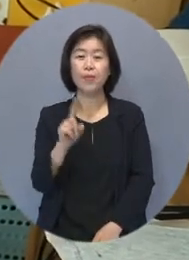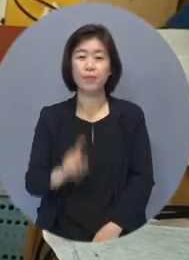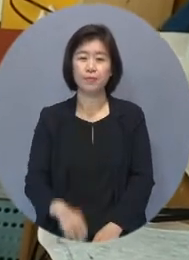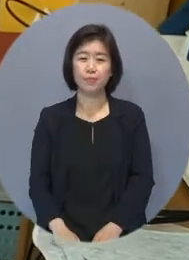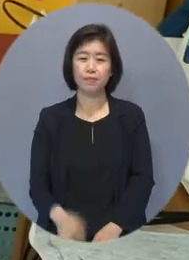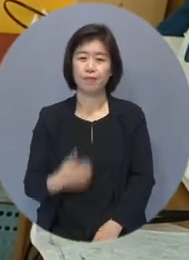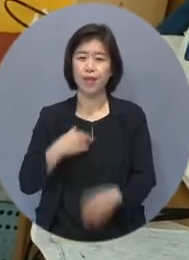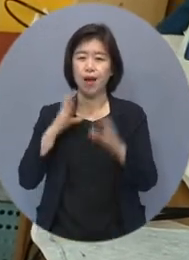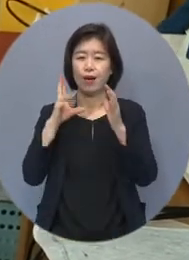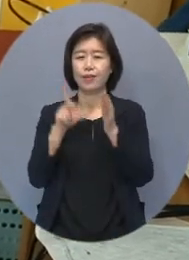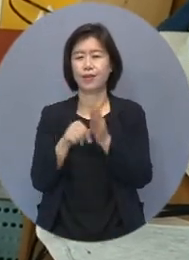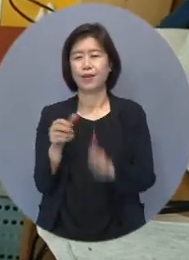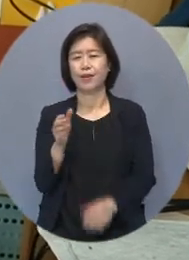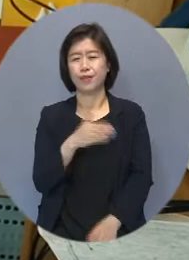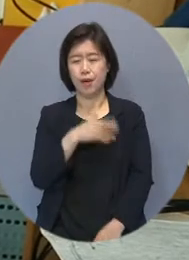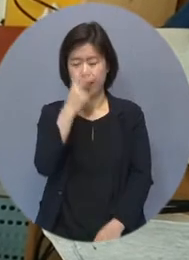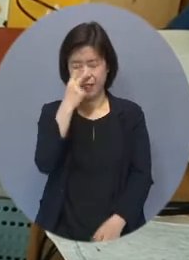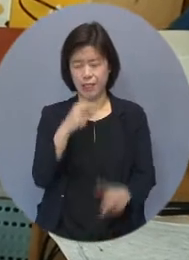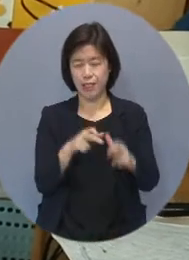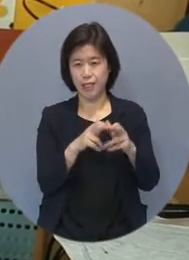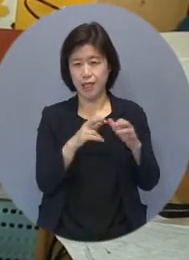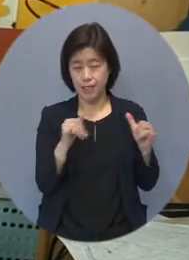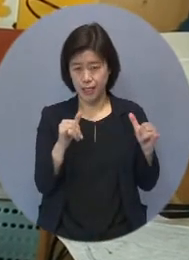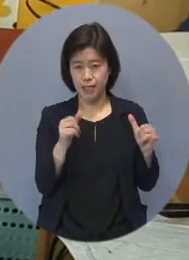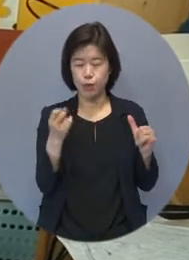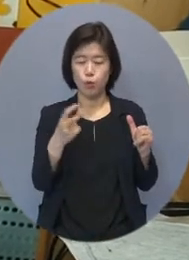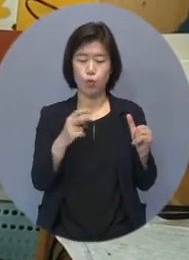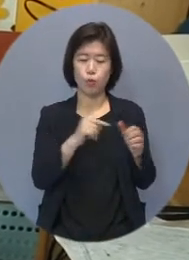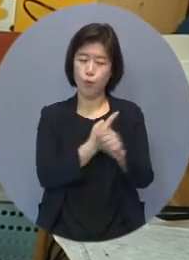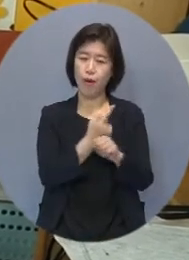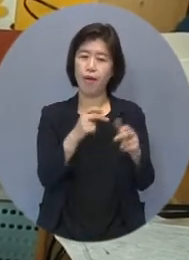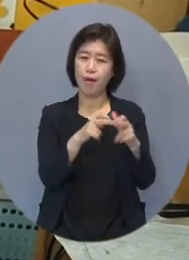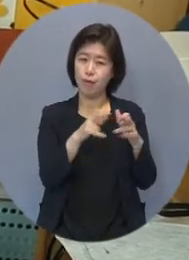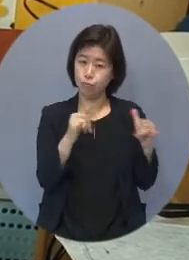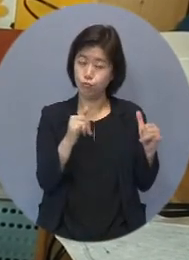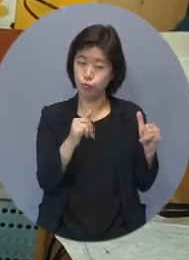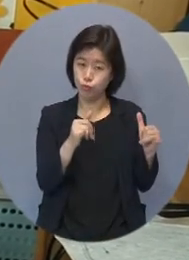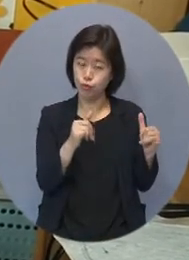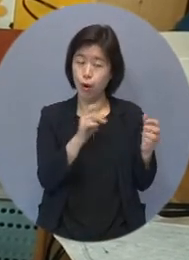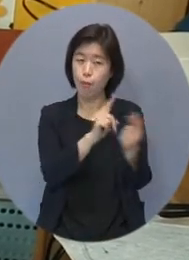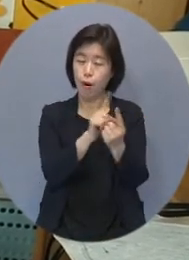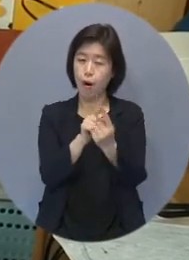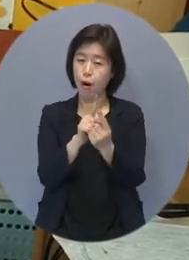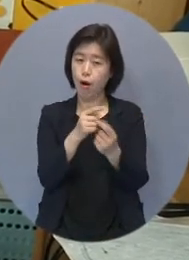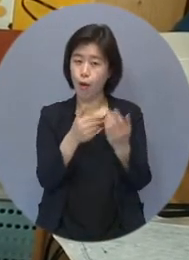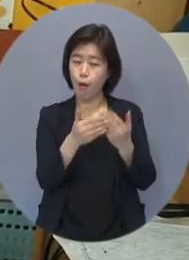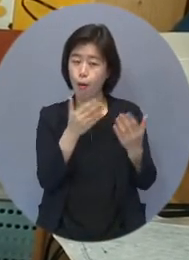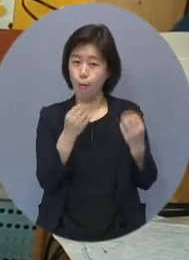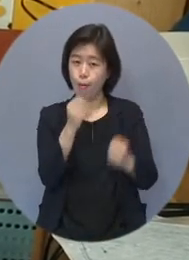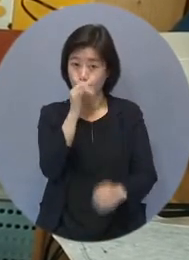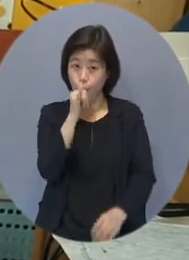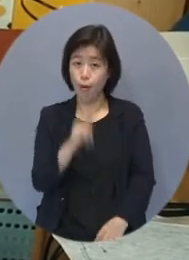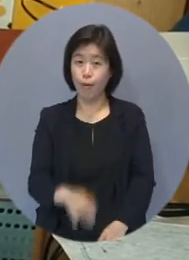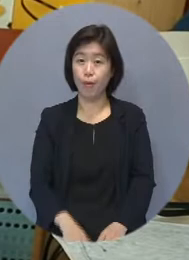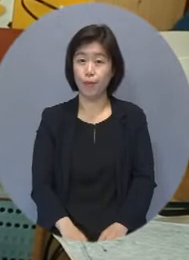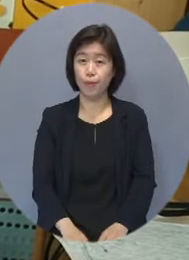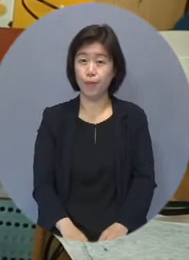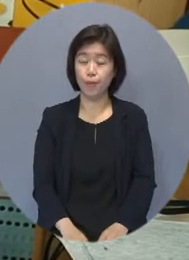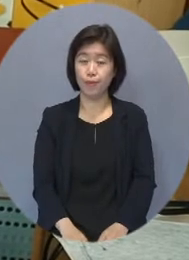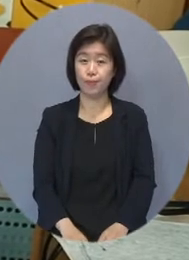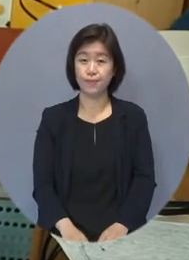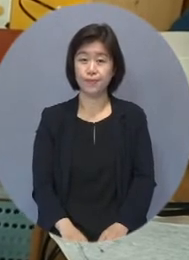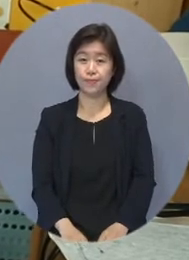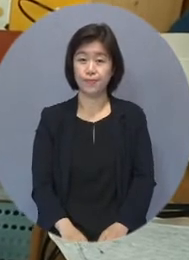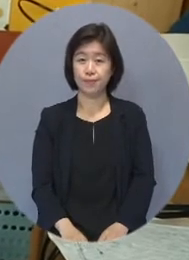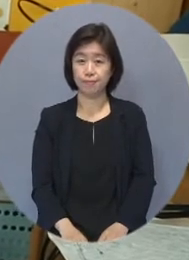어렸을 때부터 시각장애인분들이나 장애인분들한테 되게 익숙하고 되게 잘 지내고 어렸을 때부터 학교 다닐 때 이럴 때나